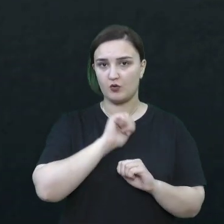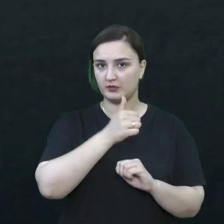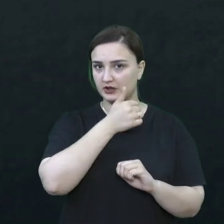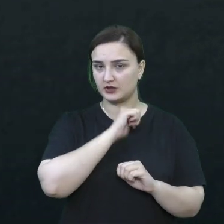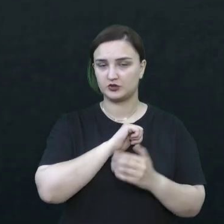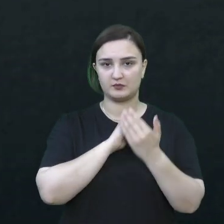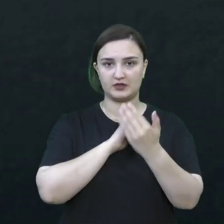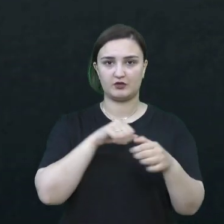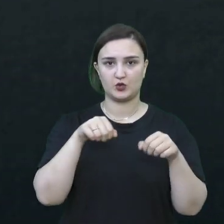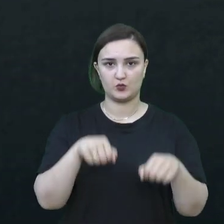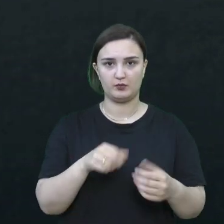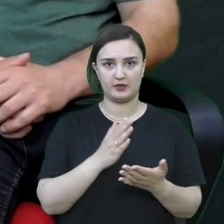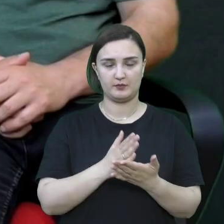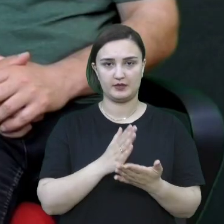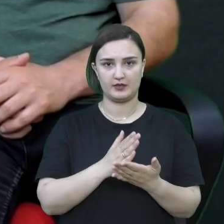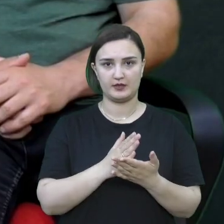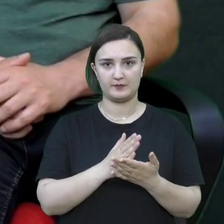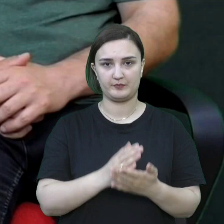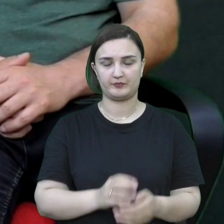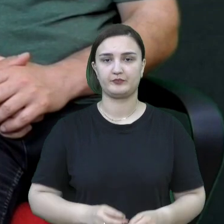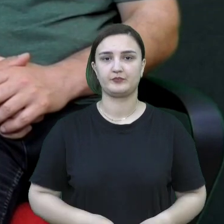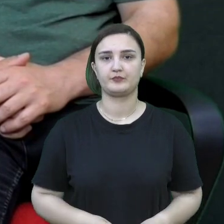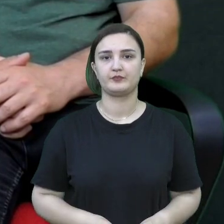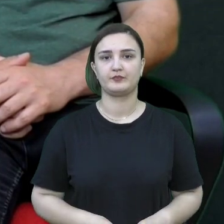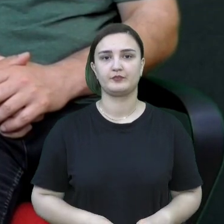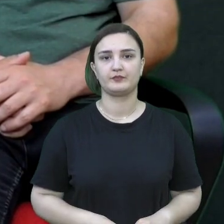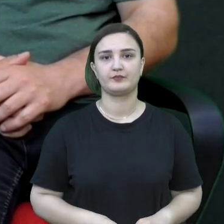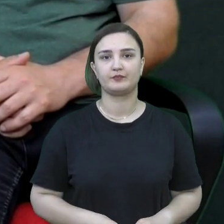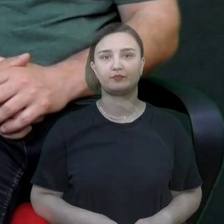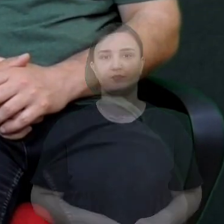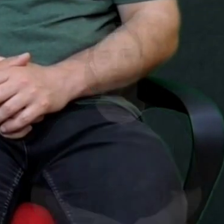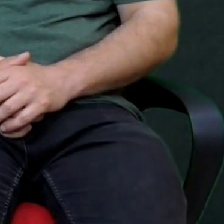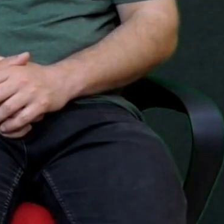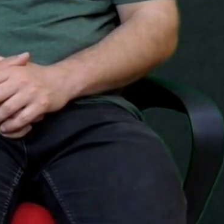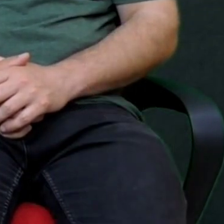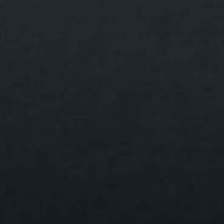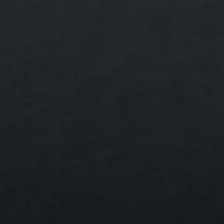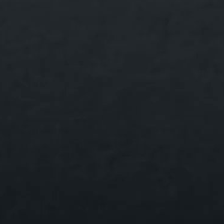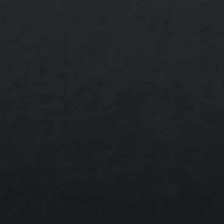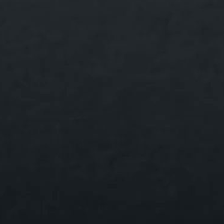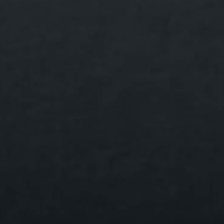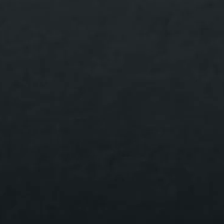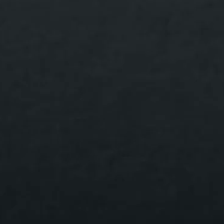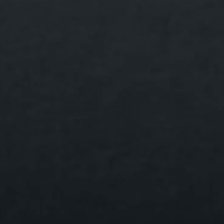კონფიდენციალურობა თქვენი უფლებაა. Unutmayın, mahfilik sizin hüququnuzdur.